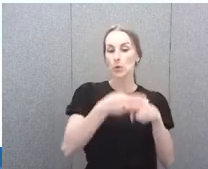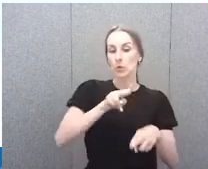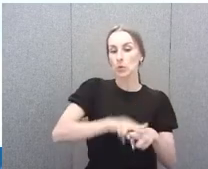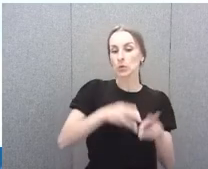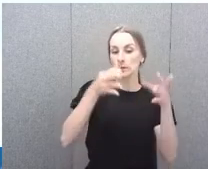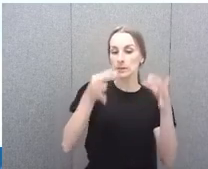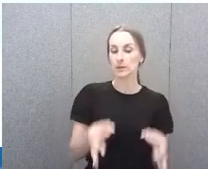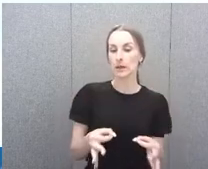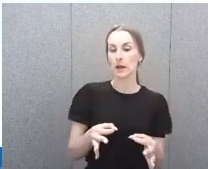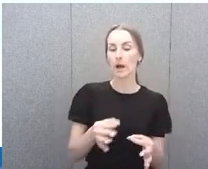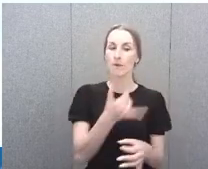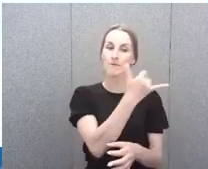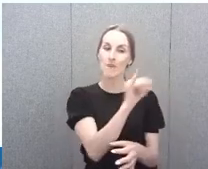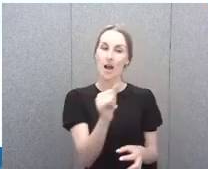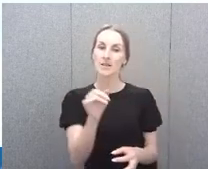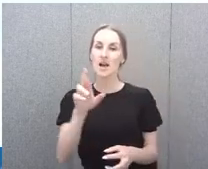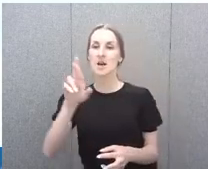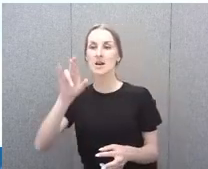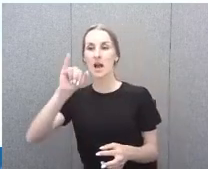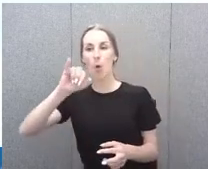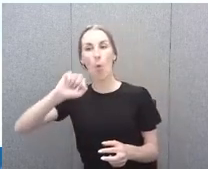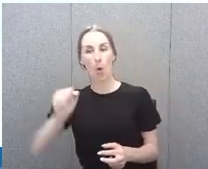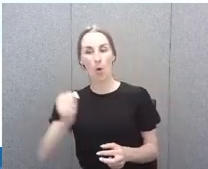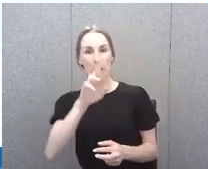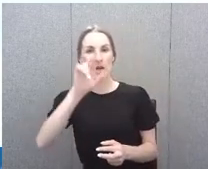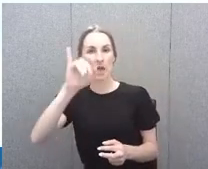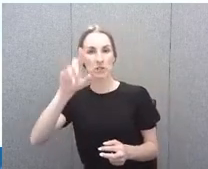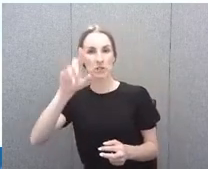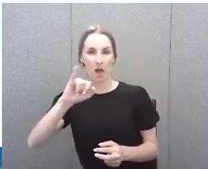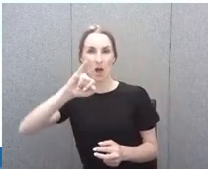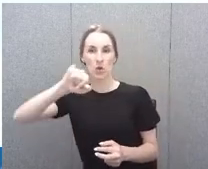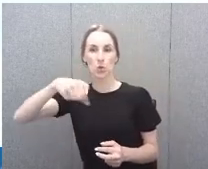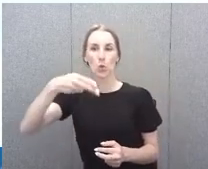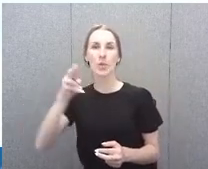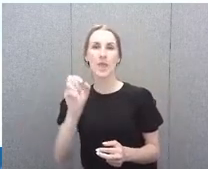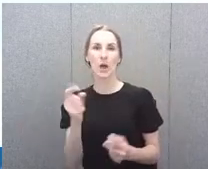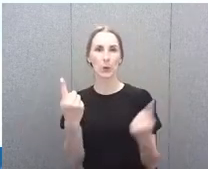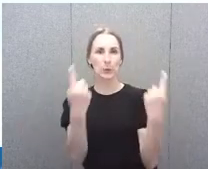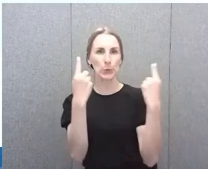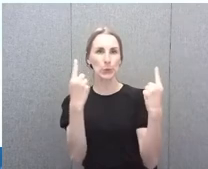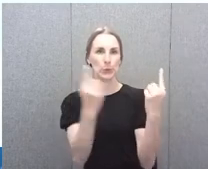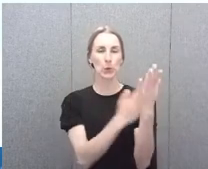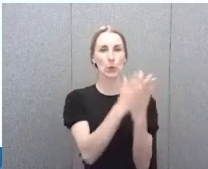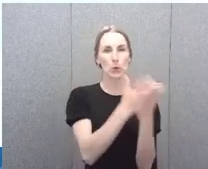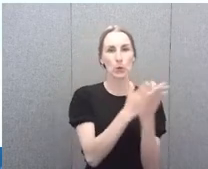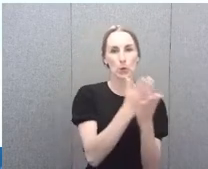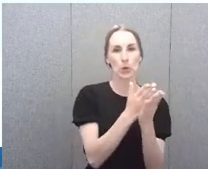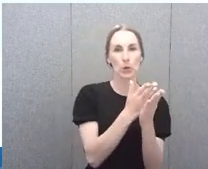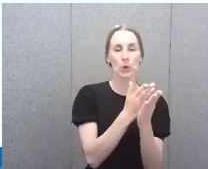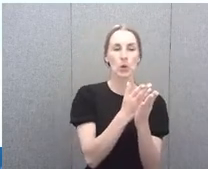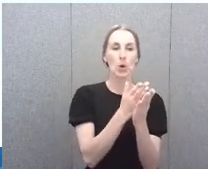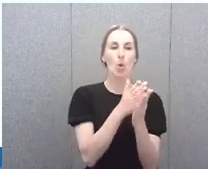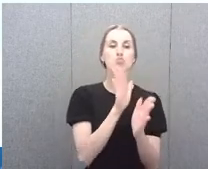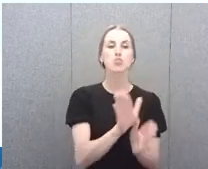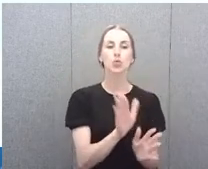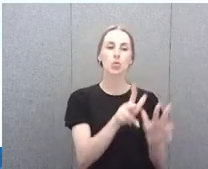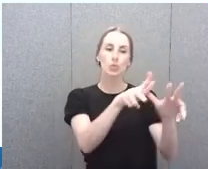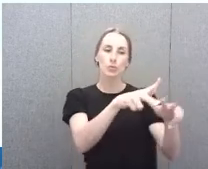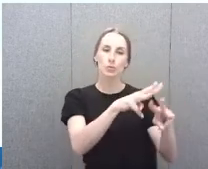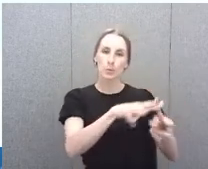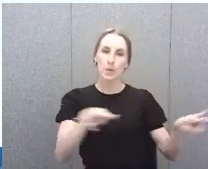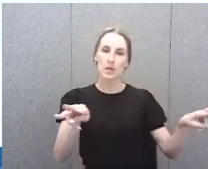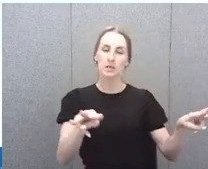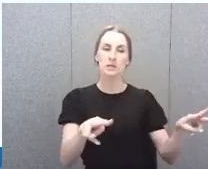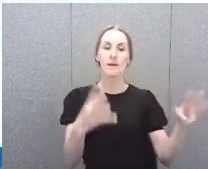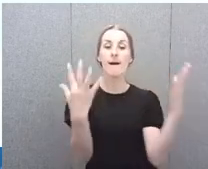поэтому я очень ценю огромный опыт коллеги Расы Юкнявичене, потому